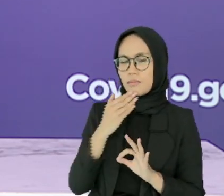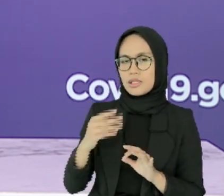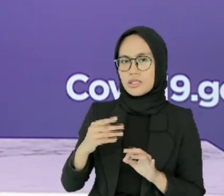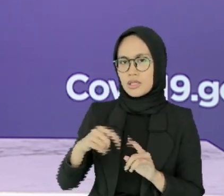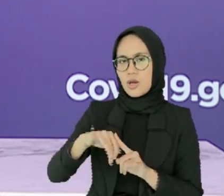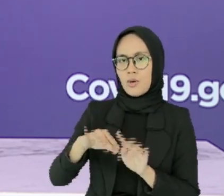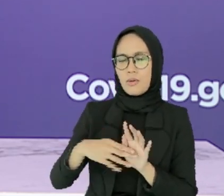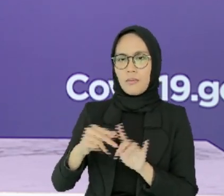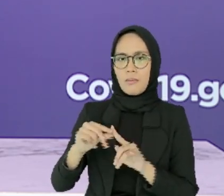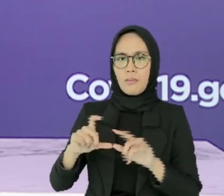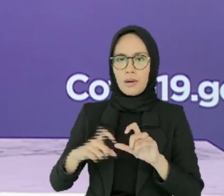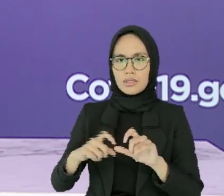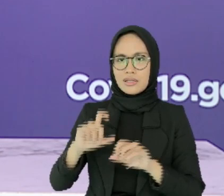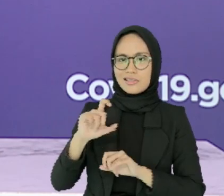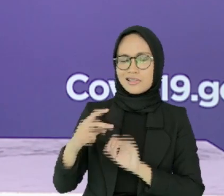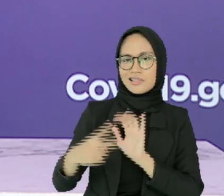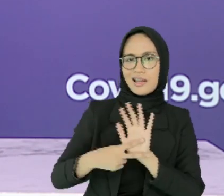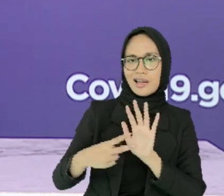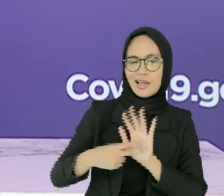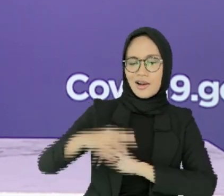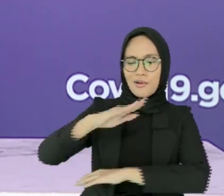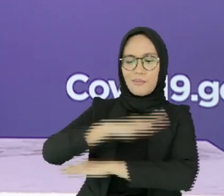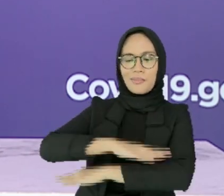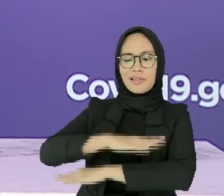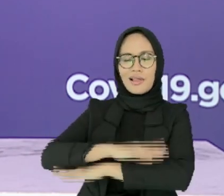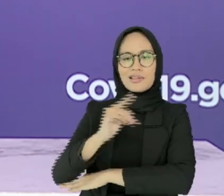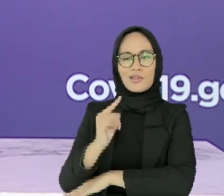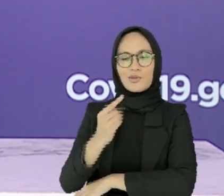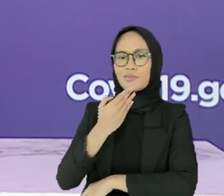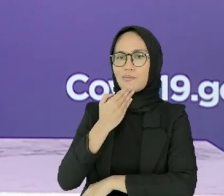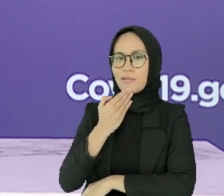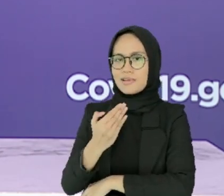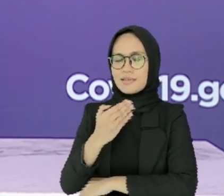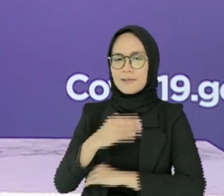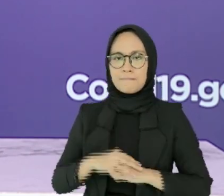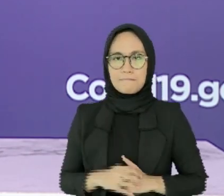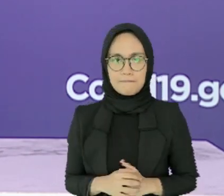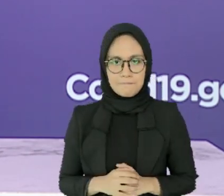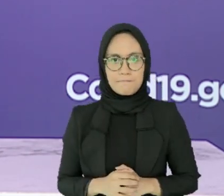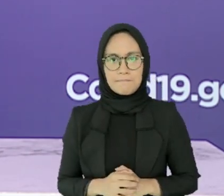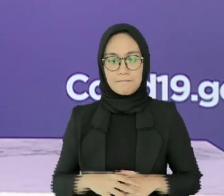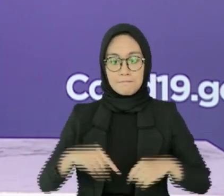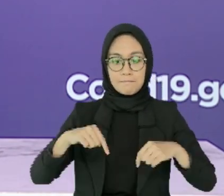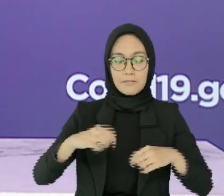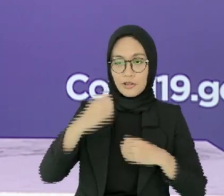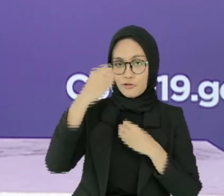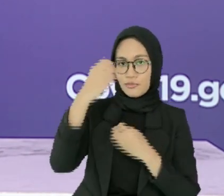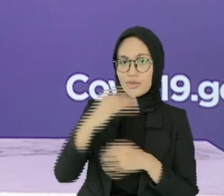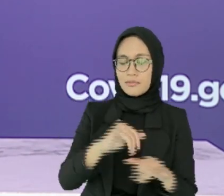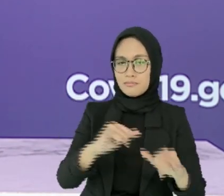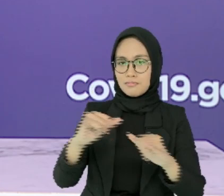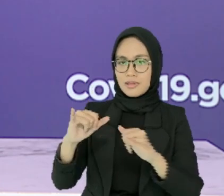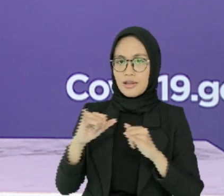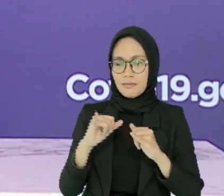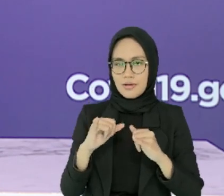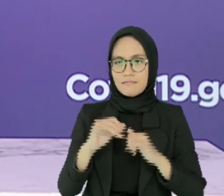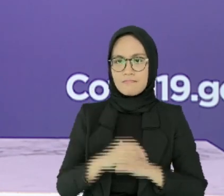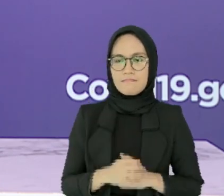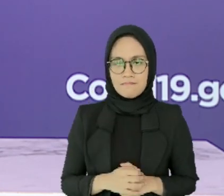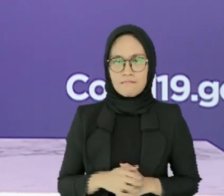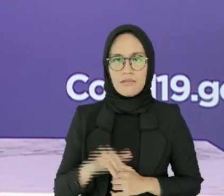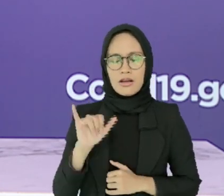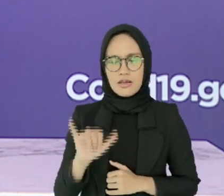detik.com dan beritasatu.com perlu menjadi informasi bersama bahwa pembukaan